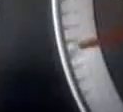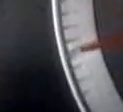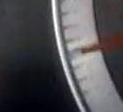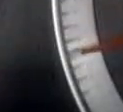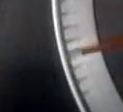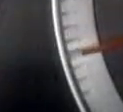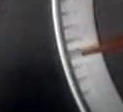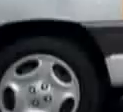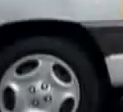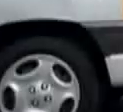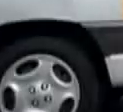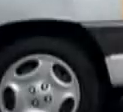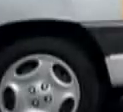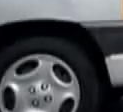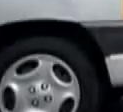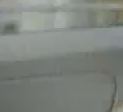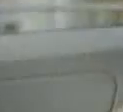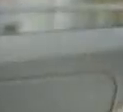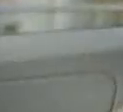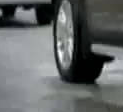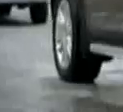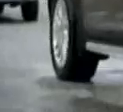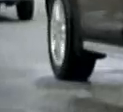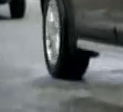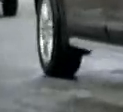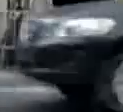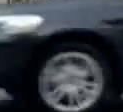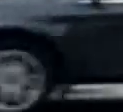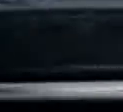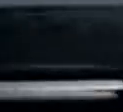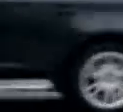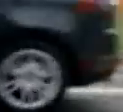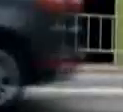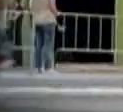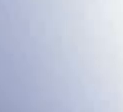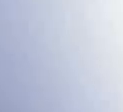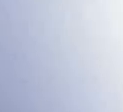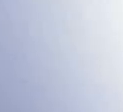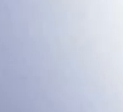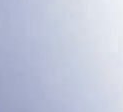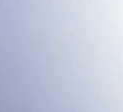stop traffic and itself. Bad elephant.